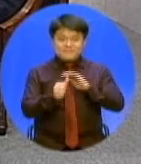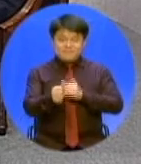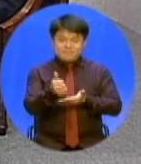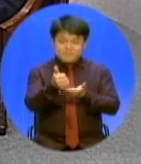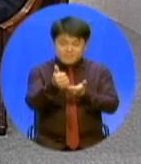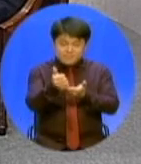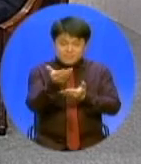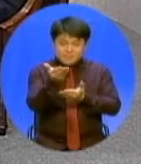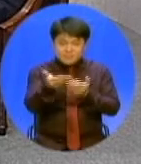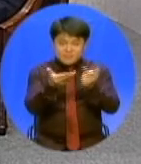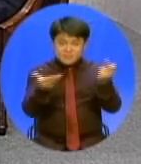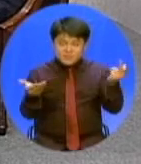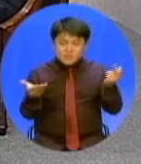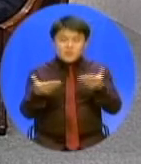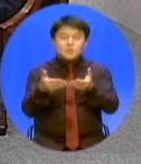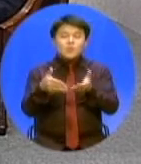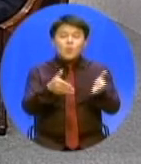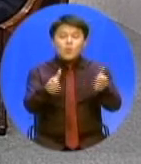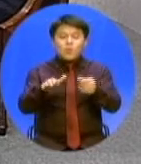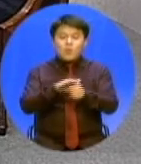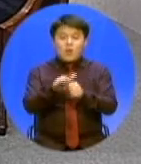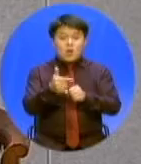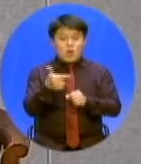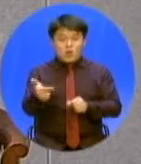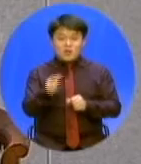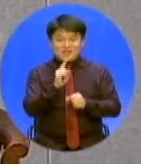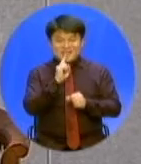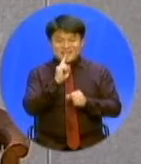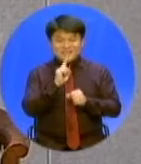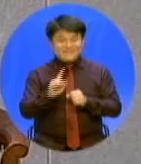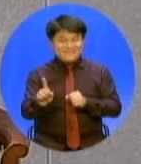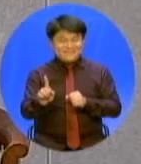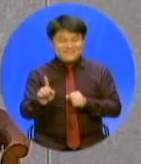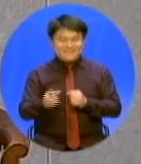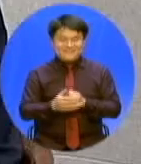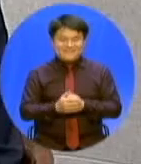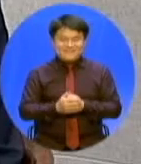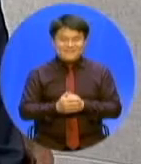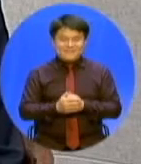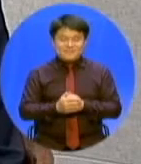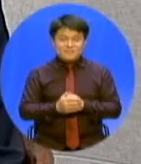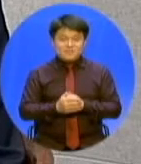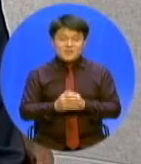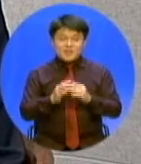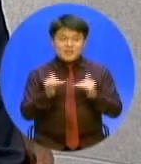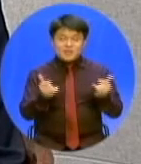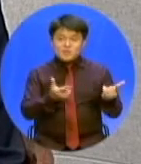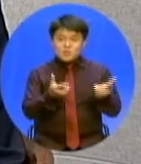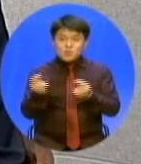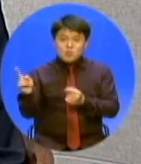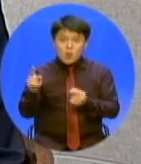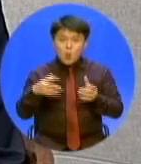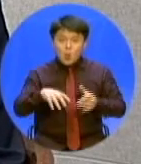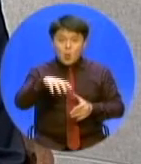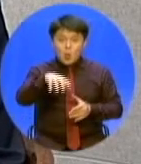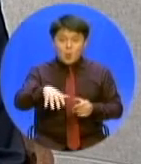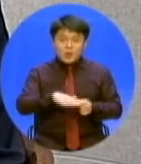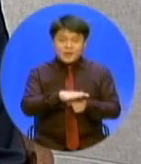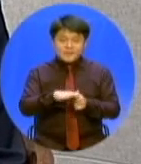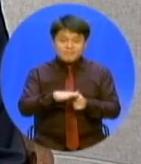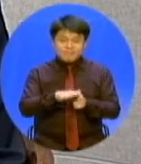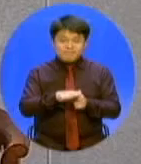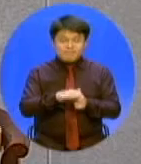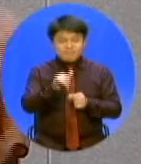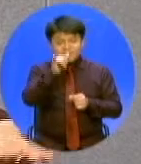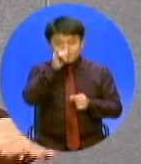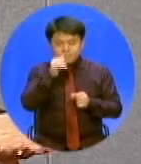대표님이 강원도 사랑이 각별하시다고 하신대요. 예. 뭐 누구나 다 고향 사랑하고 네. 또 애착이 있겠죠.